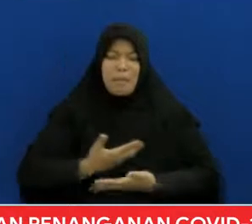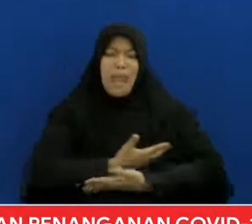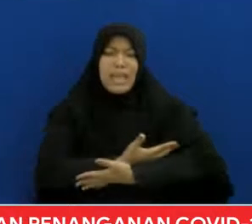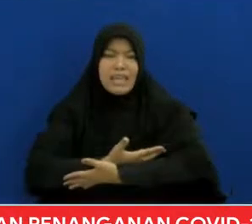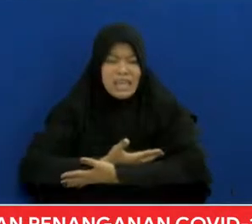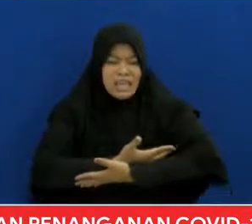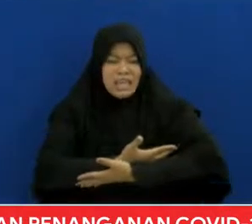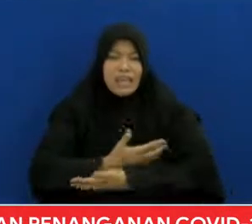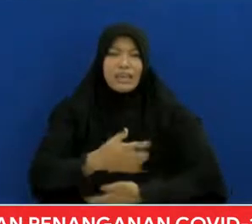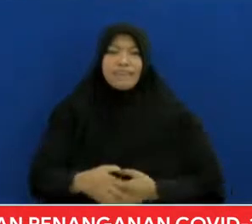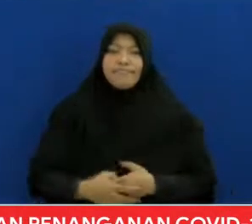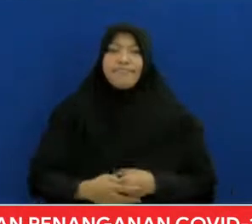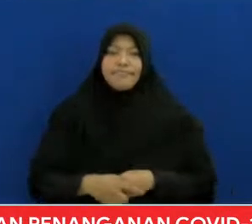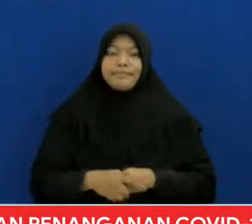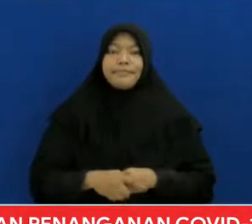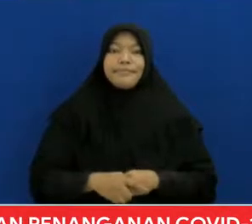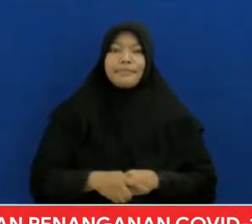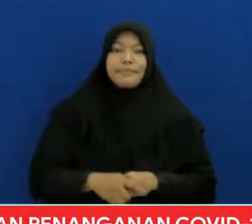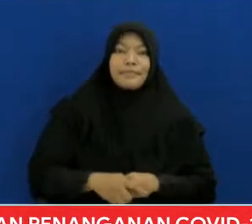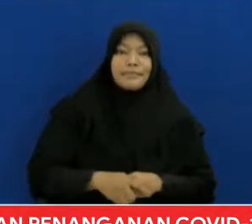Pada prinsipnya,